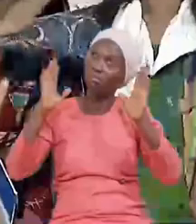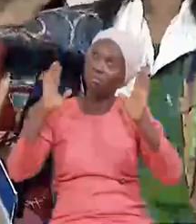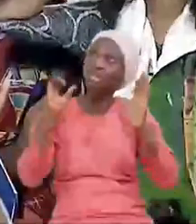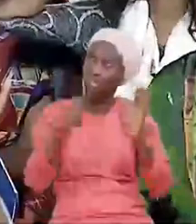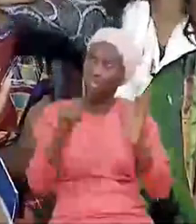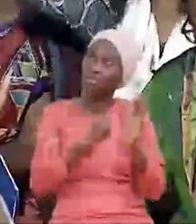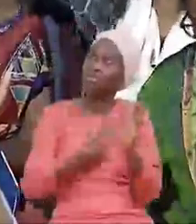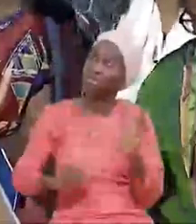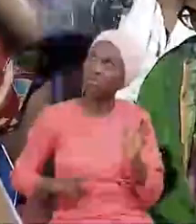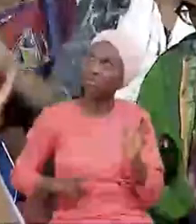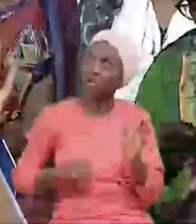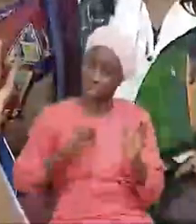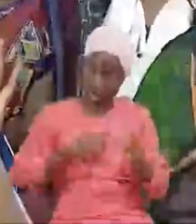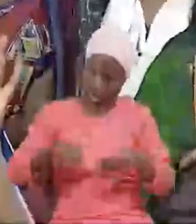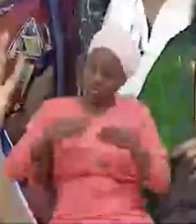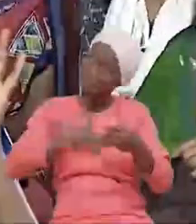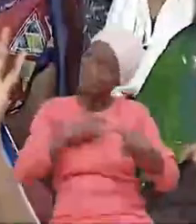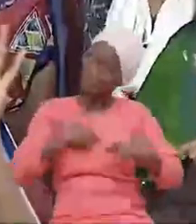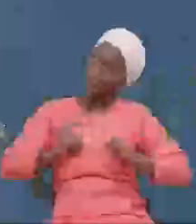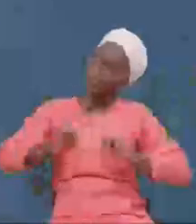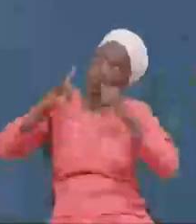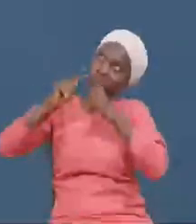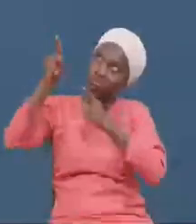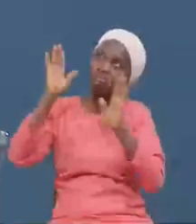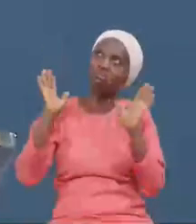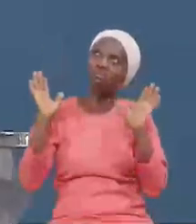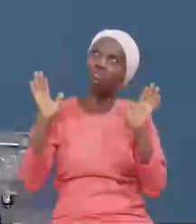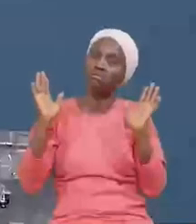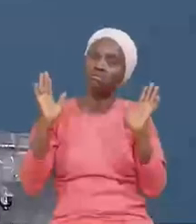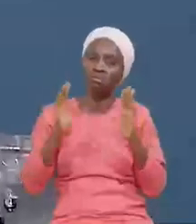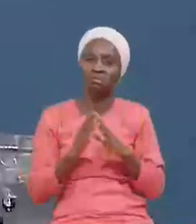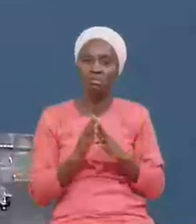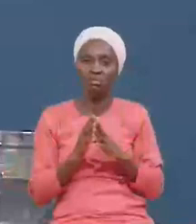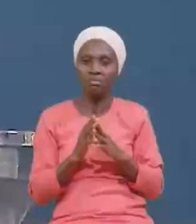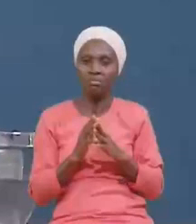Oui Seigneur, je te donne mon corps. Si tu lèves la main,